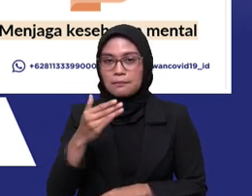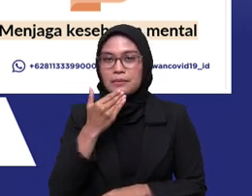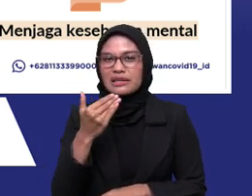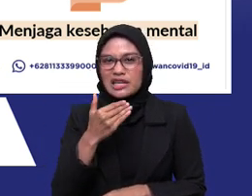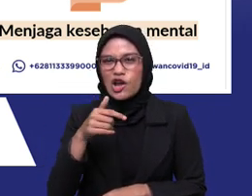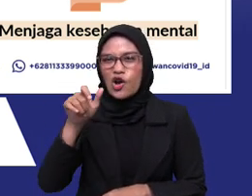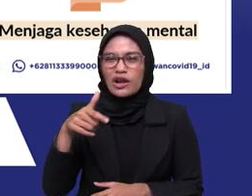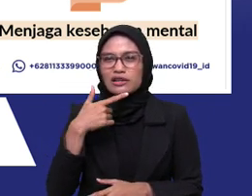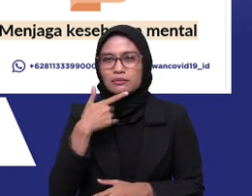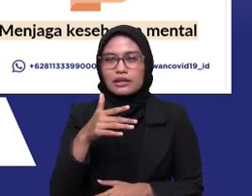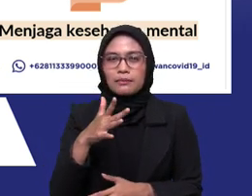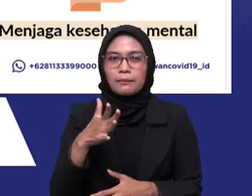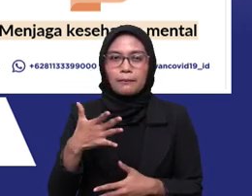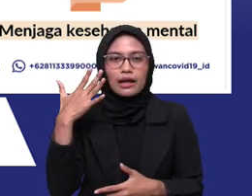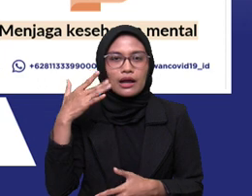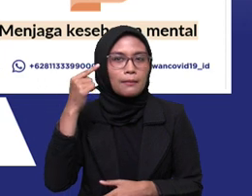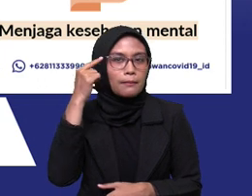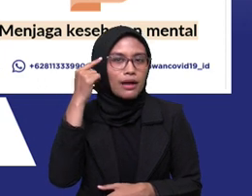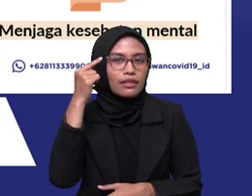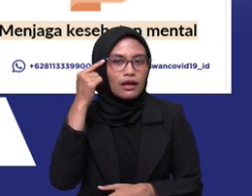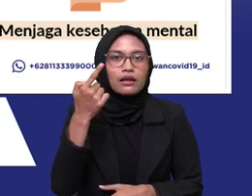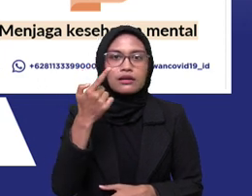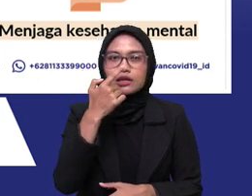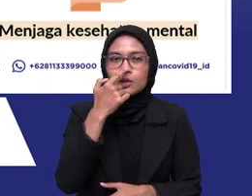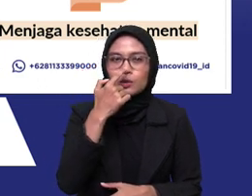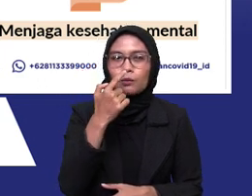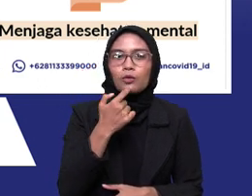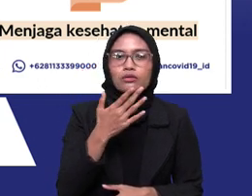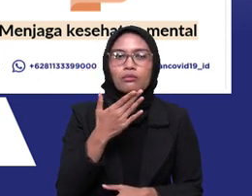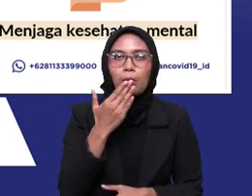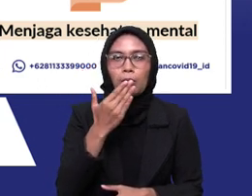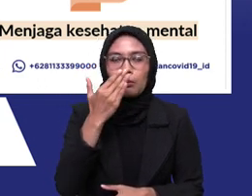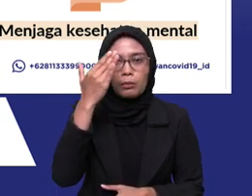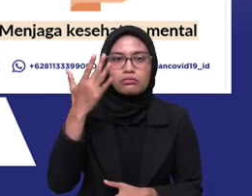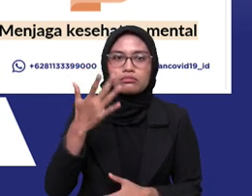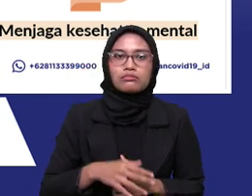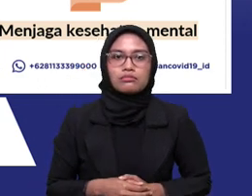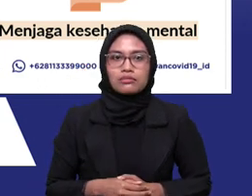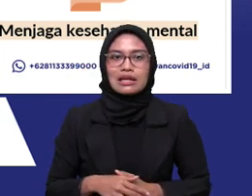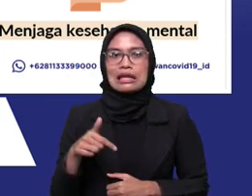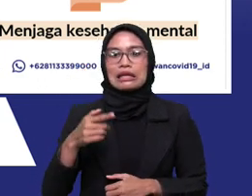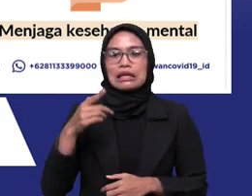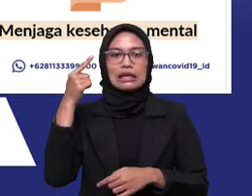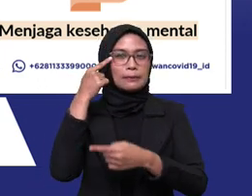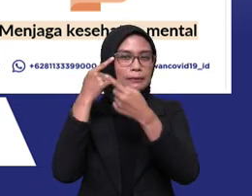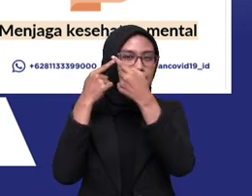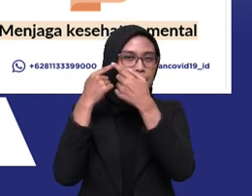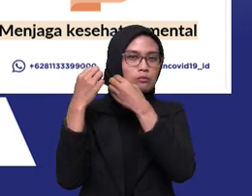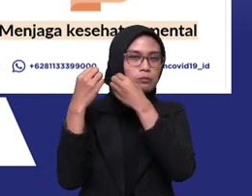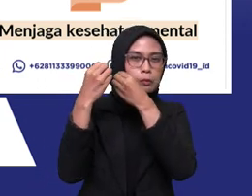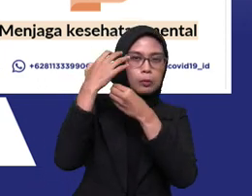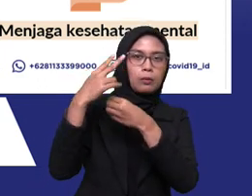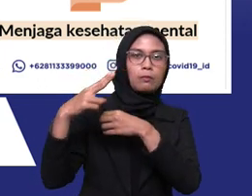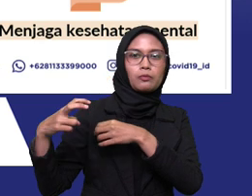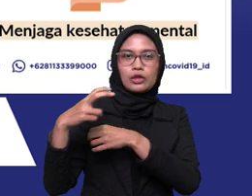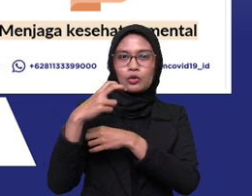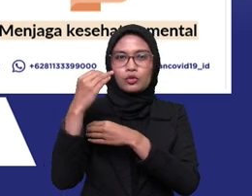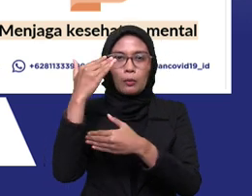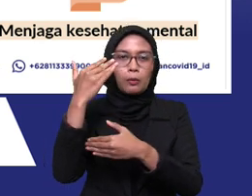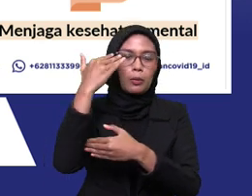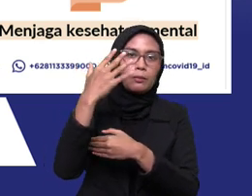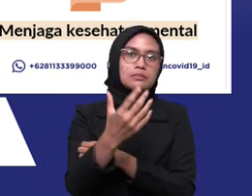mata hidung dan mulut Hai padahal nyatanya bakteri virus maupun mikroorganisme